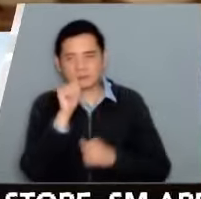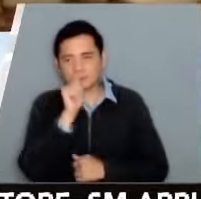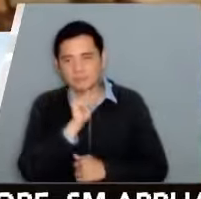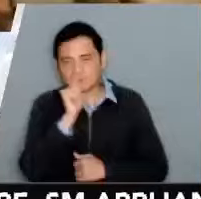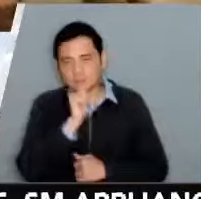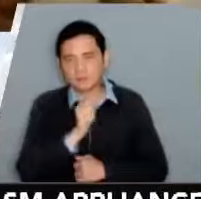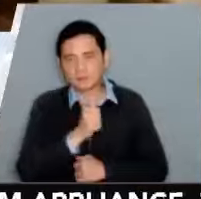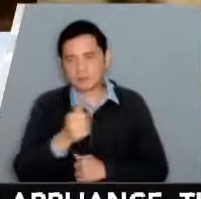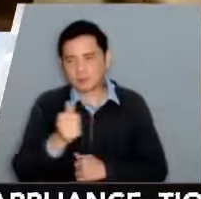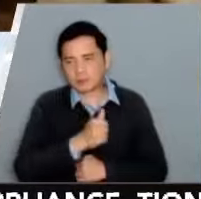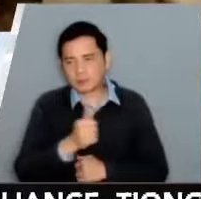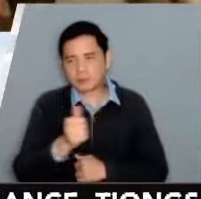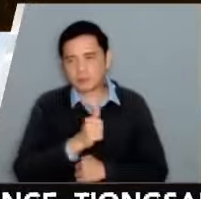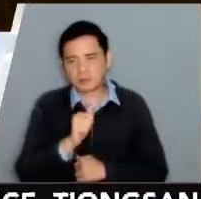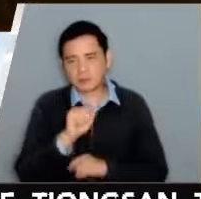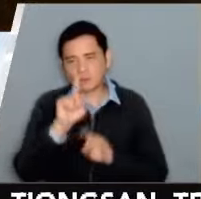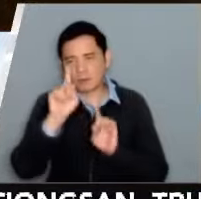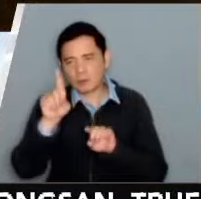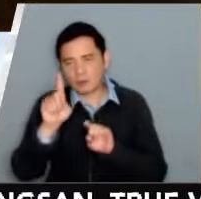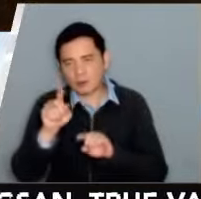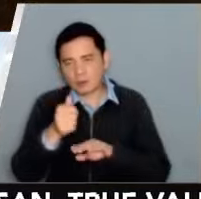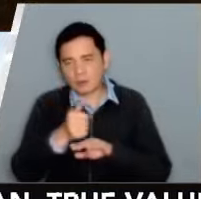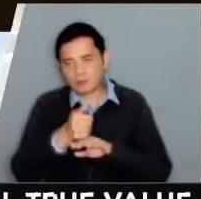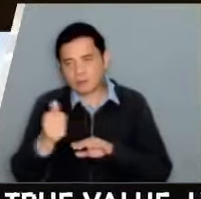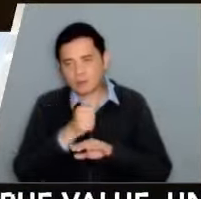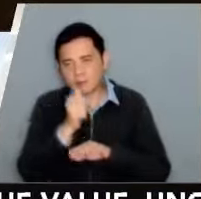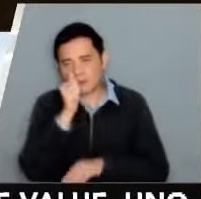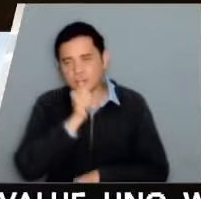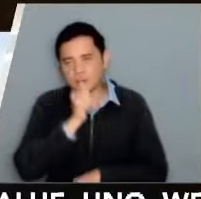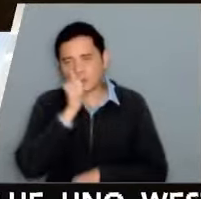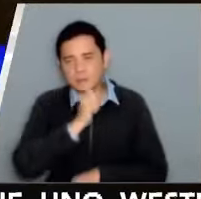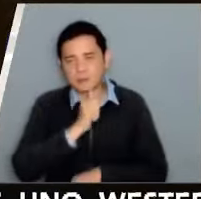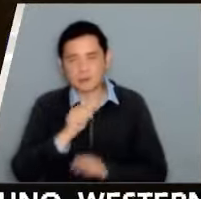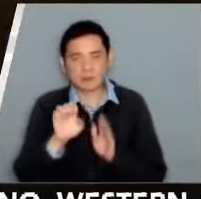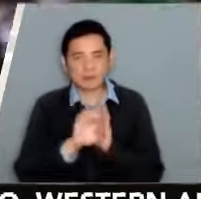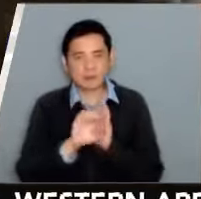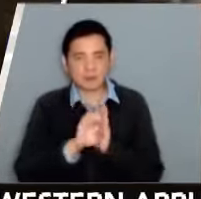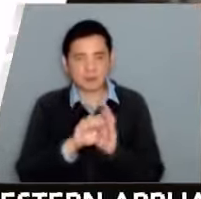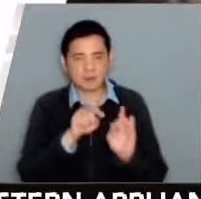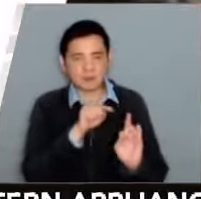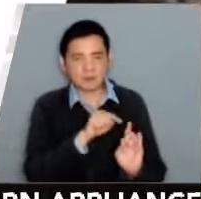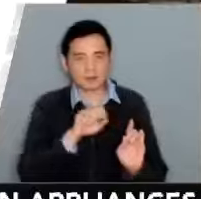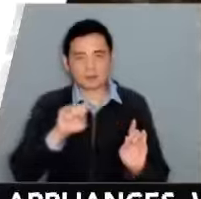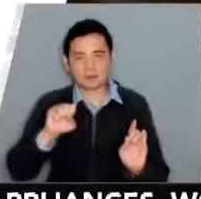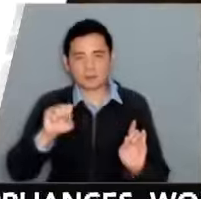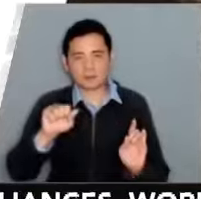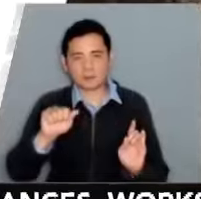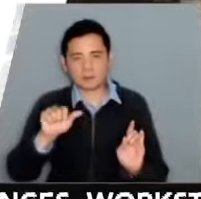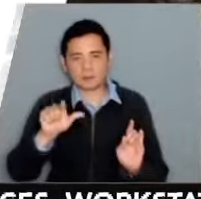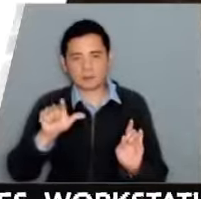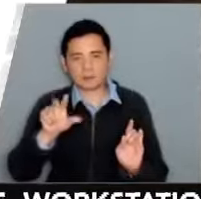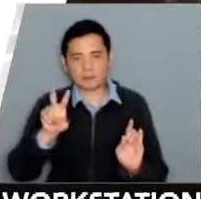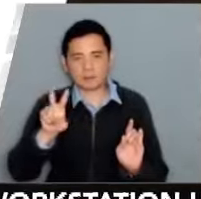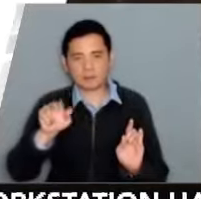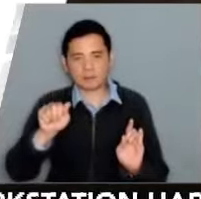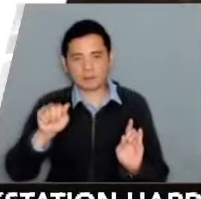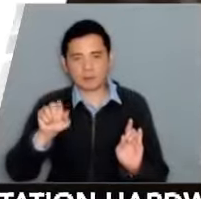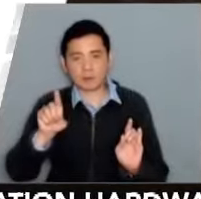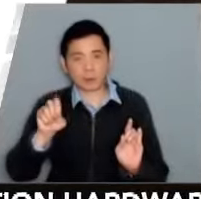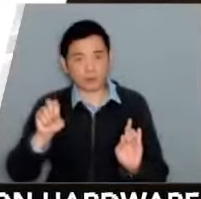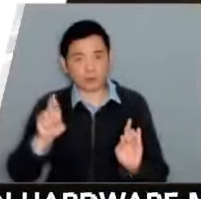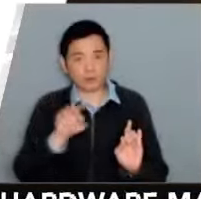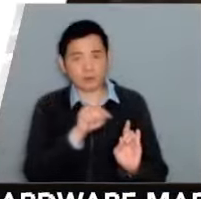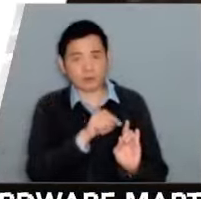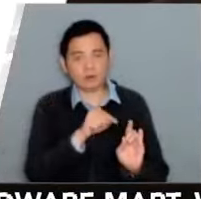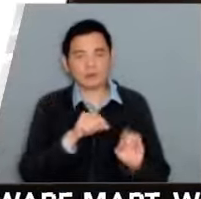kanilang pupuntahan. Gaya ni Salvador na nakabisikleta papasok sa trabaho. Sobrang hirap talaga ma'am kasi mutay ka lang masimple lang